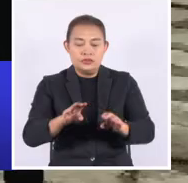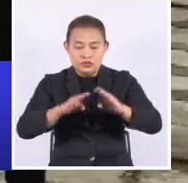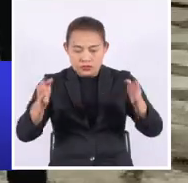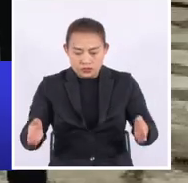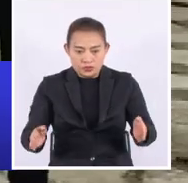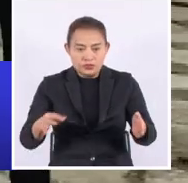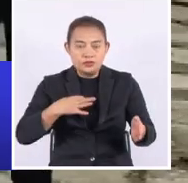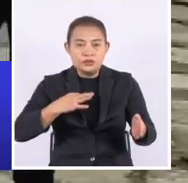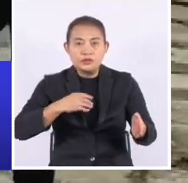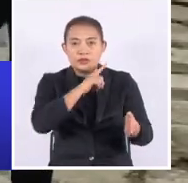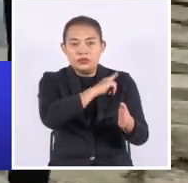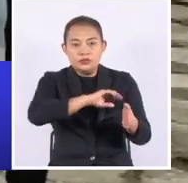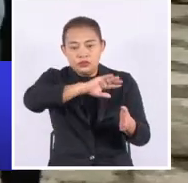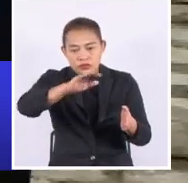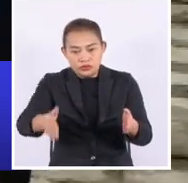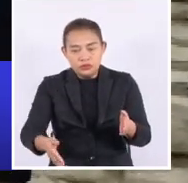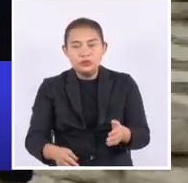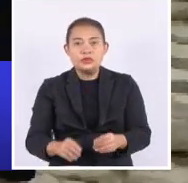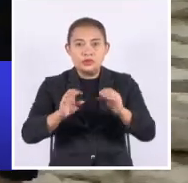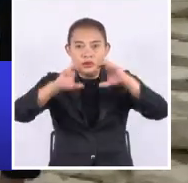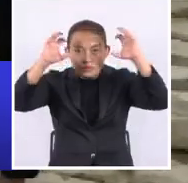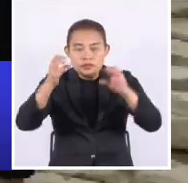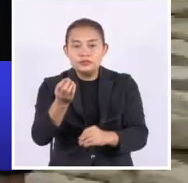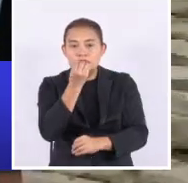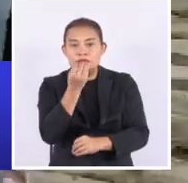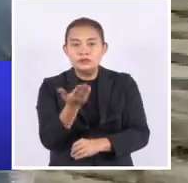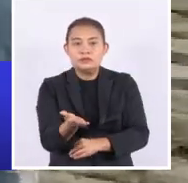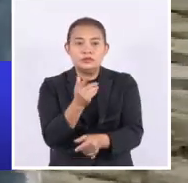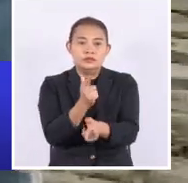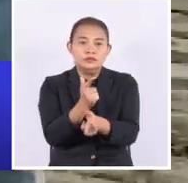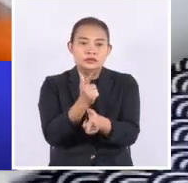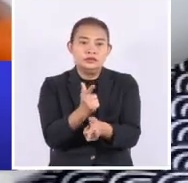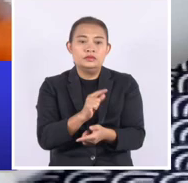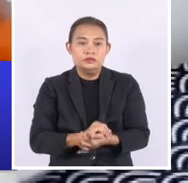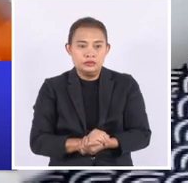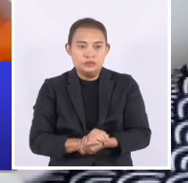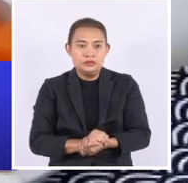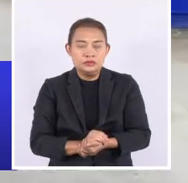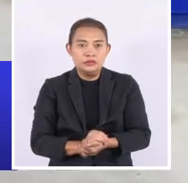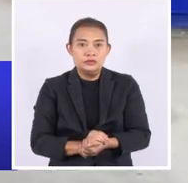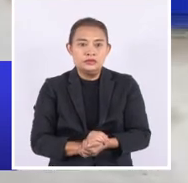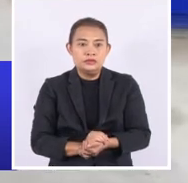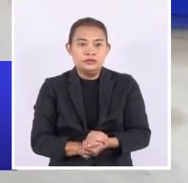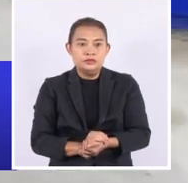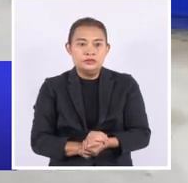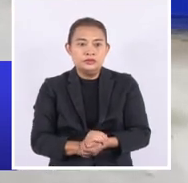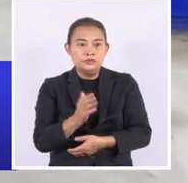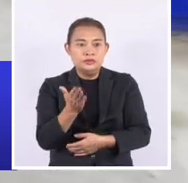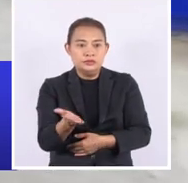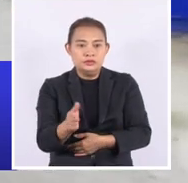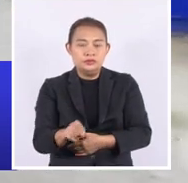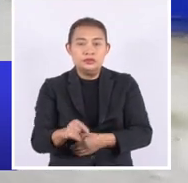ขาวนะครับคนไม่ต้องงานนี้ผีอย่างเดียวนี่นะครับเลี้ยงผีเขาบอกว่าที่สุสานแห่งนี้มีหลุมผีประ